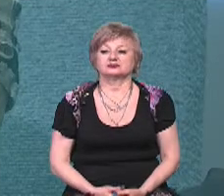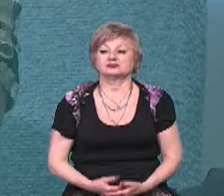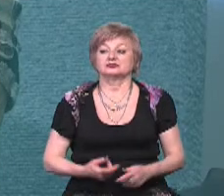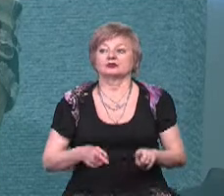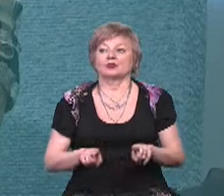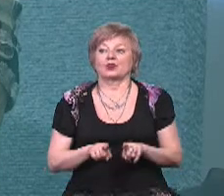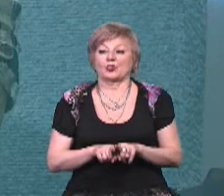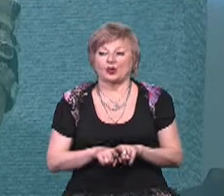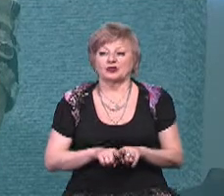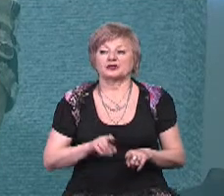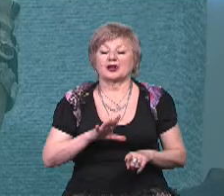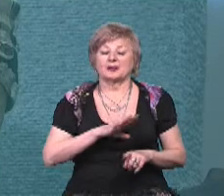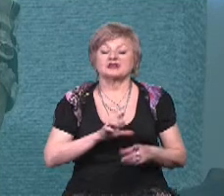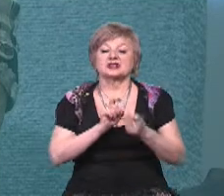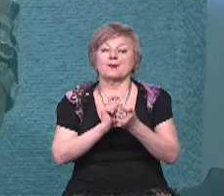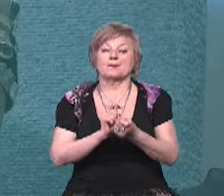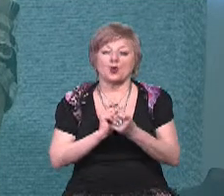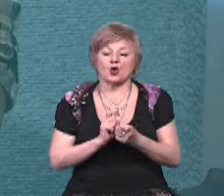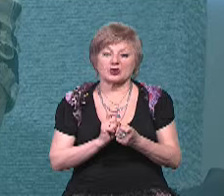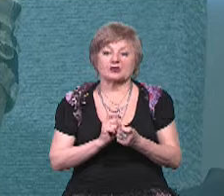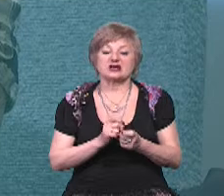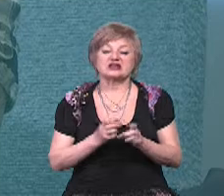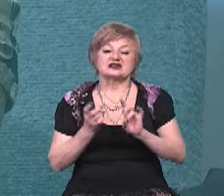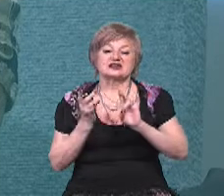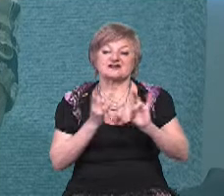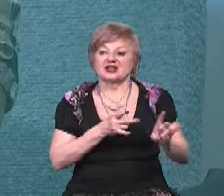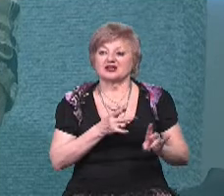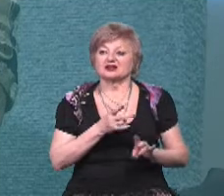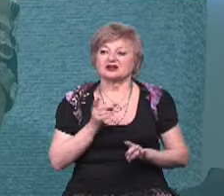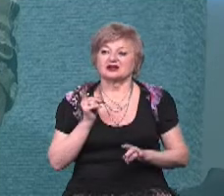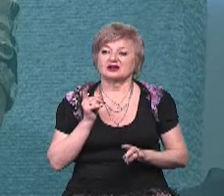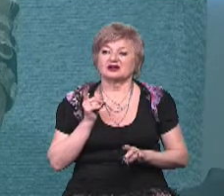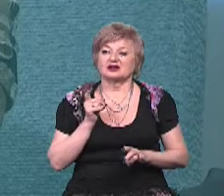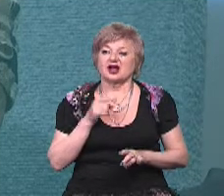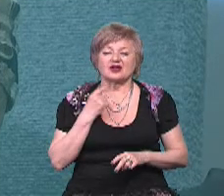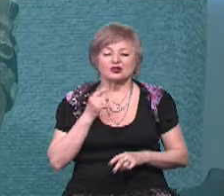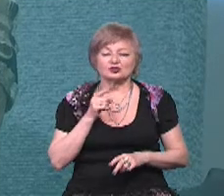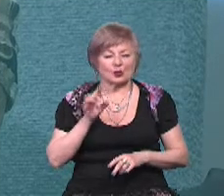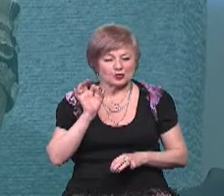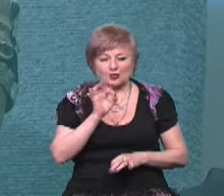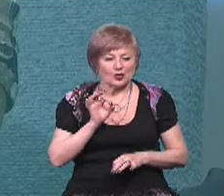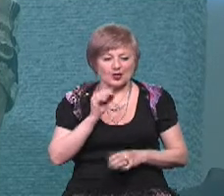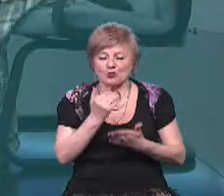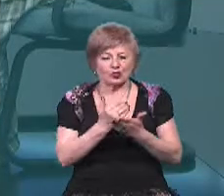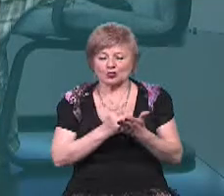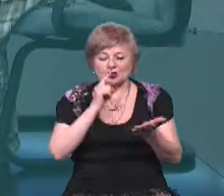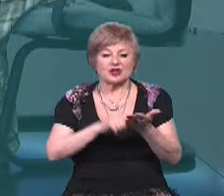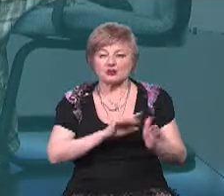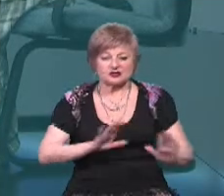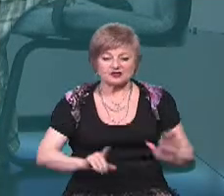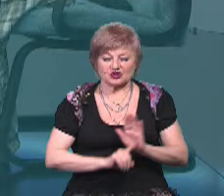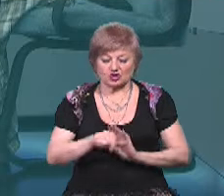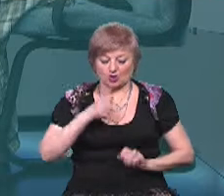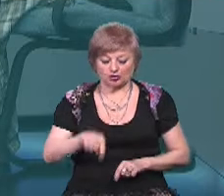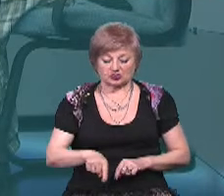Отак відбувається боротьба із шкідливими звичками. Ми правильно почули, що нуль протоколів надійшло? Так, нуль, правильно. З початку року. Так, тобто